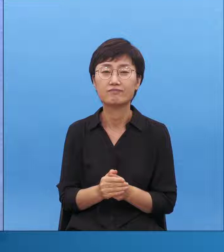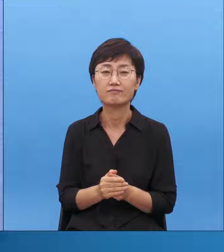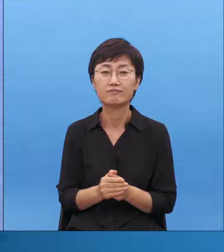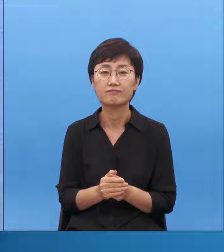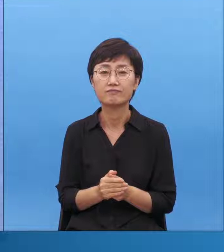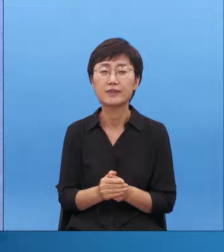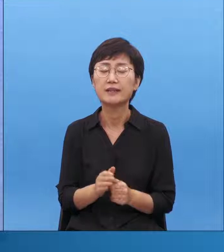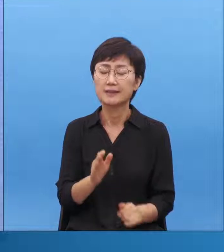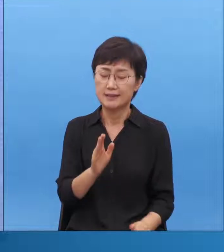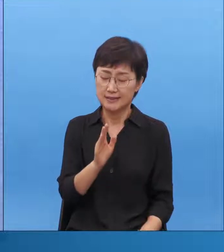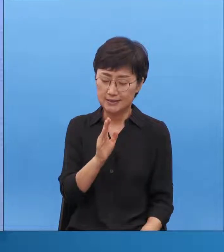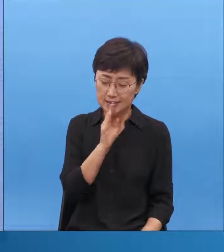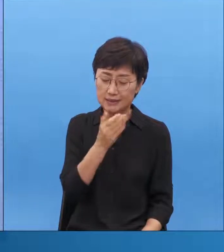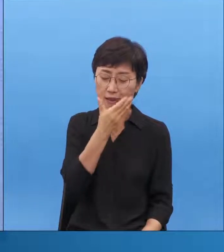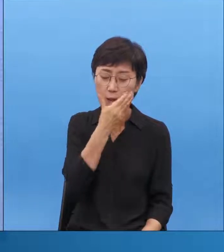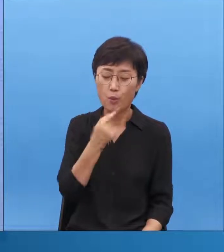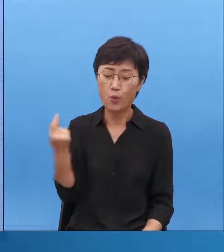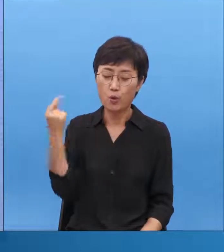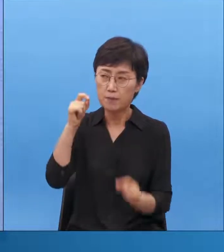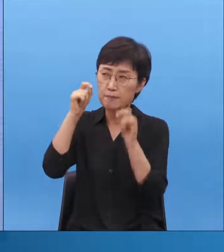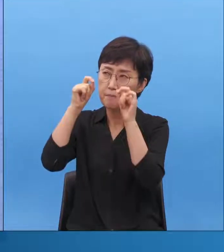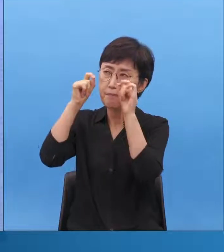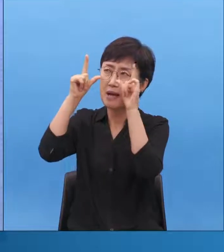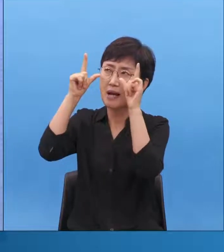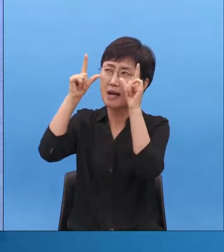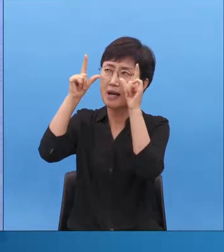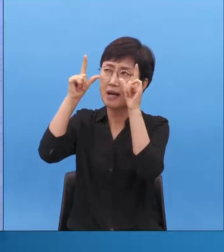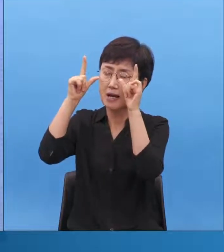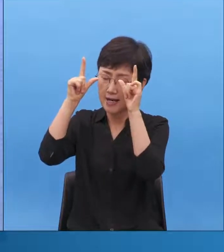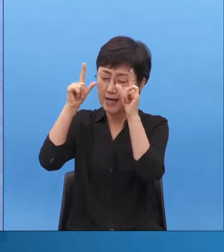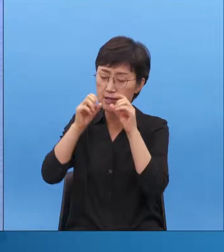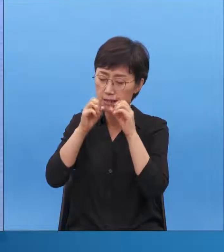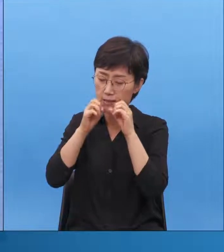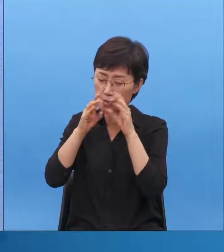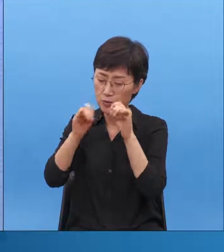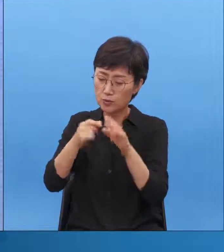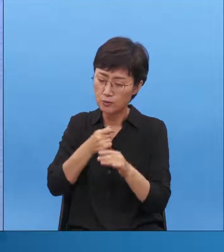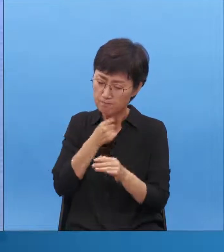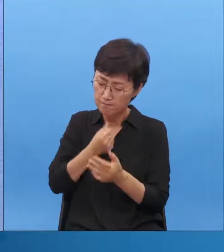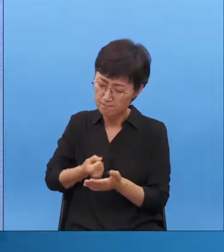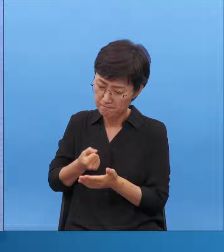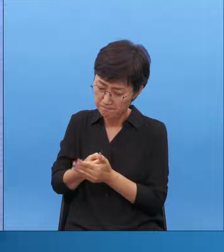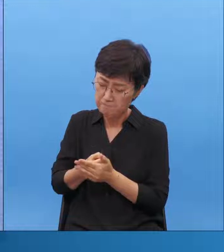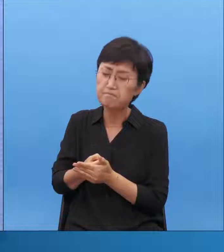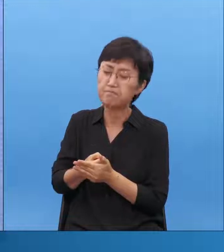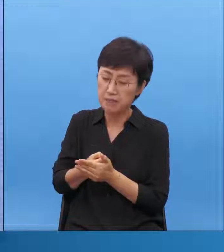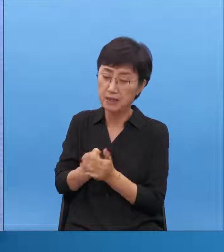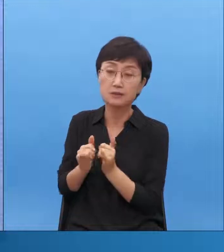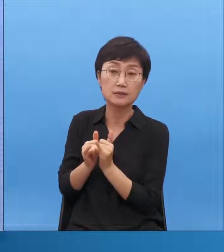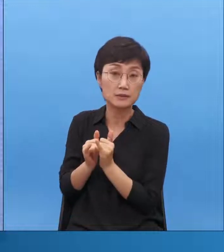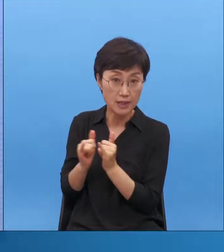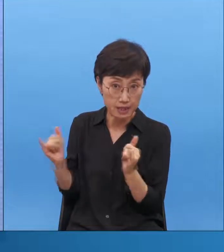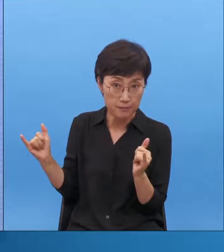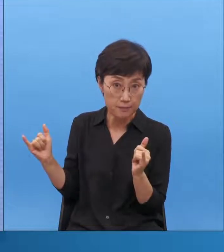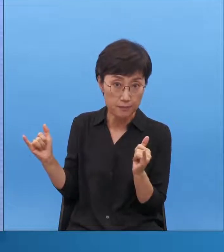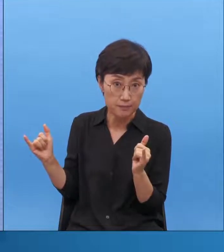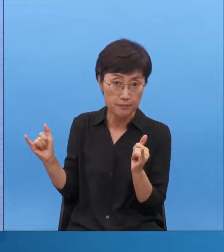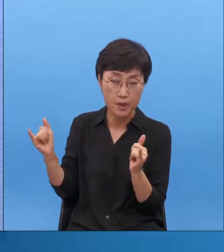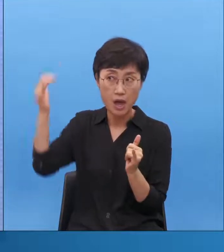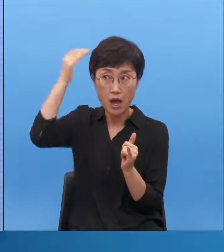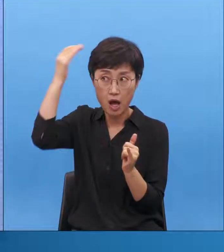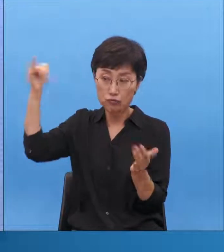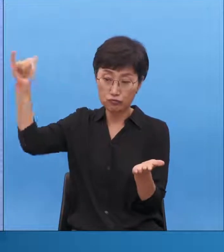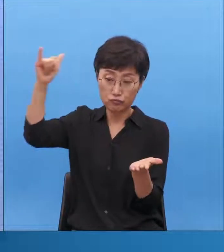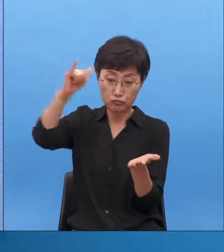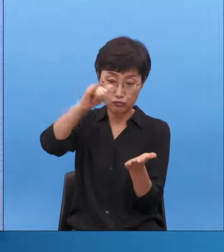전도운동하는 사람들은 한국에 오면 이거 꼭 옵니다. People who realize the gospel and is inside the 반드시 evangelism 옵니다. movement,